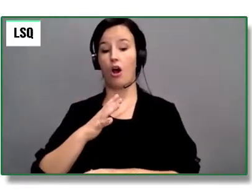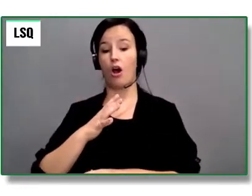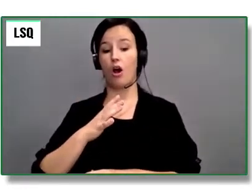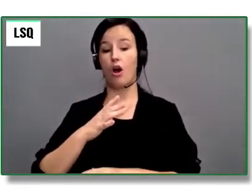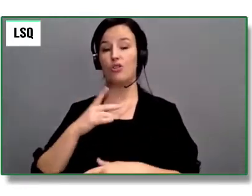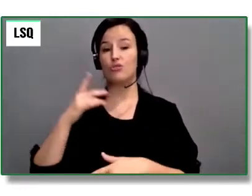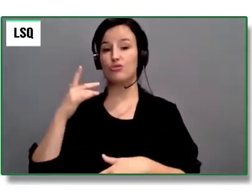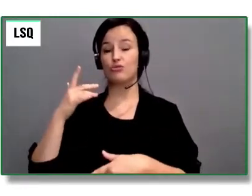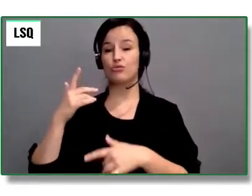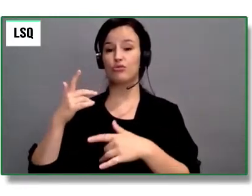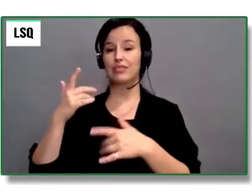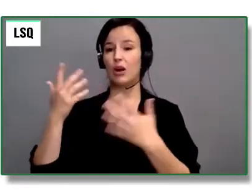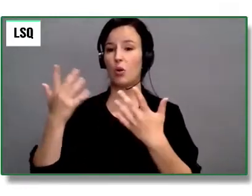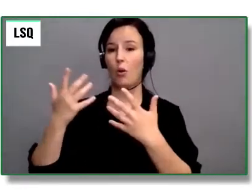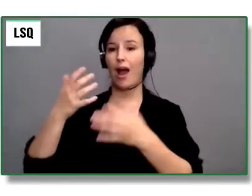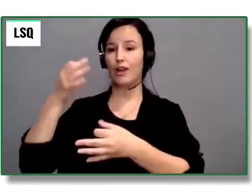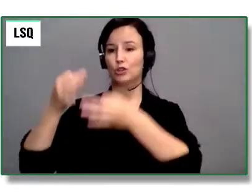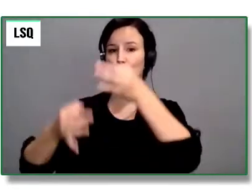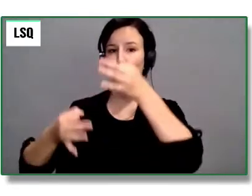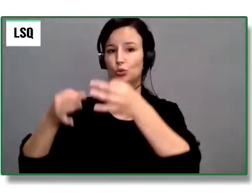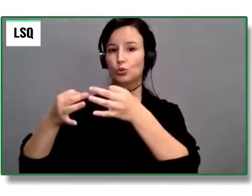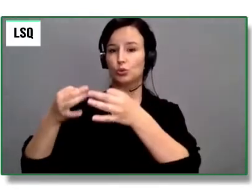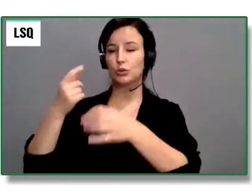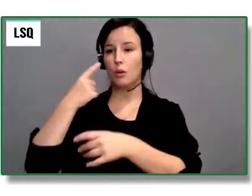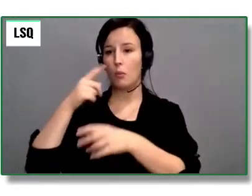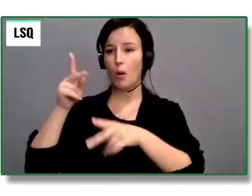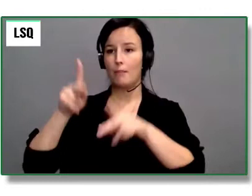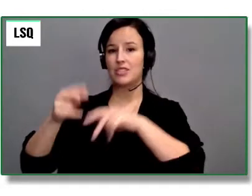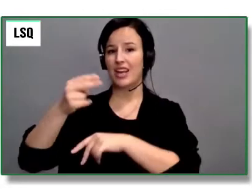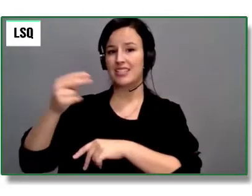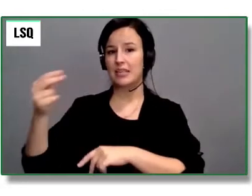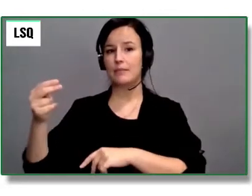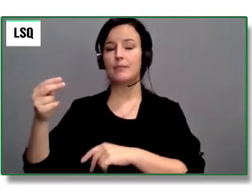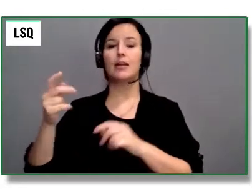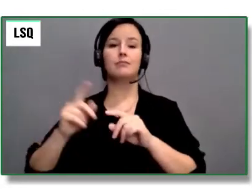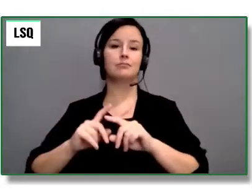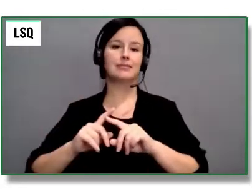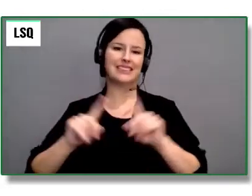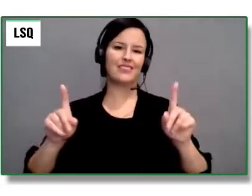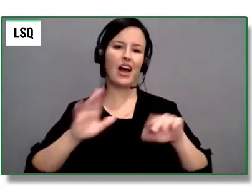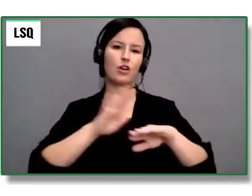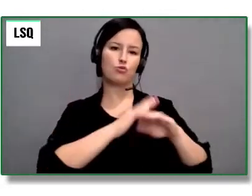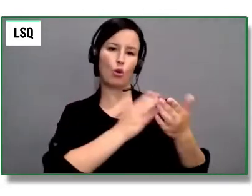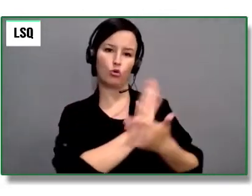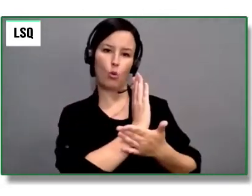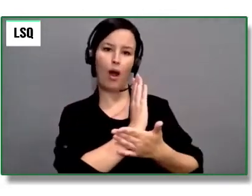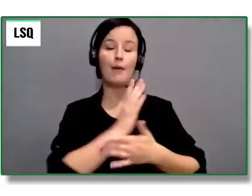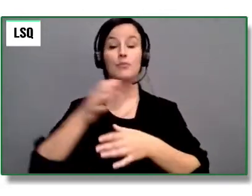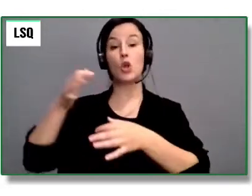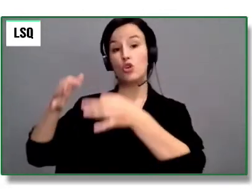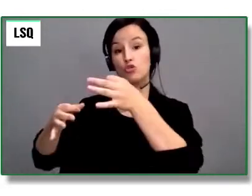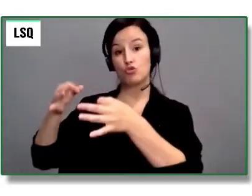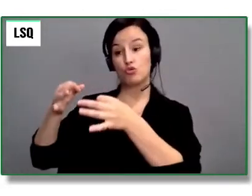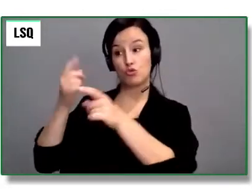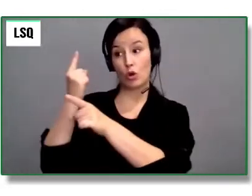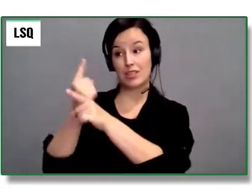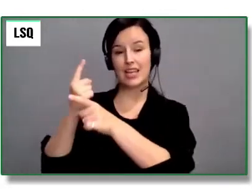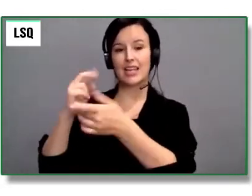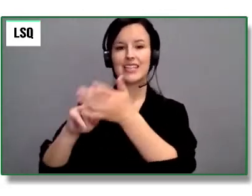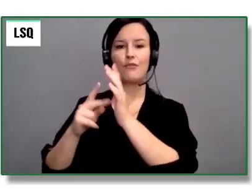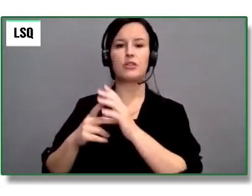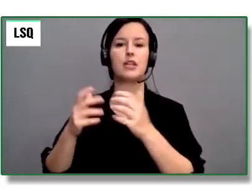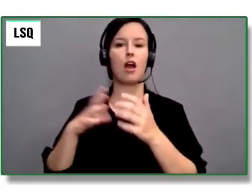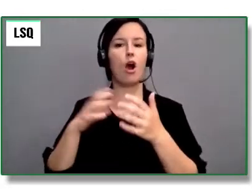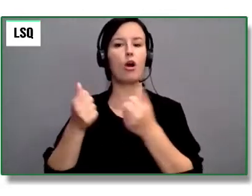de la justice pour les personnes handicapées, c'est différent que les droits. La justice met l'accent sur